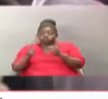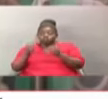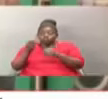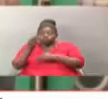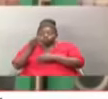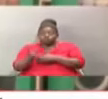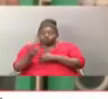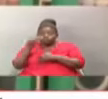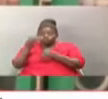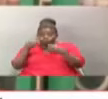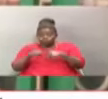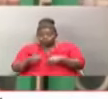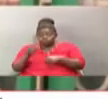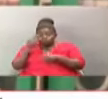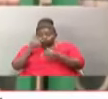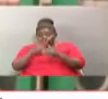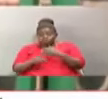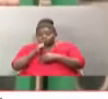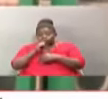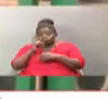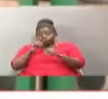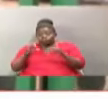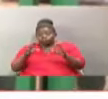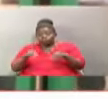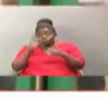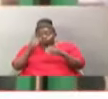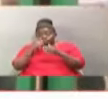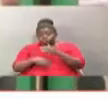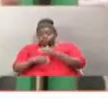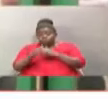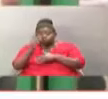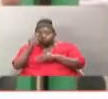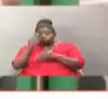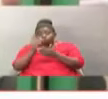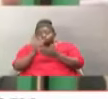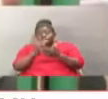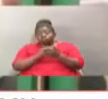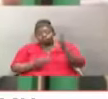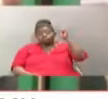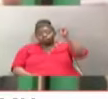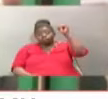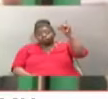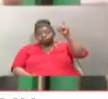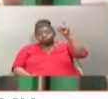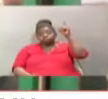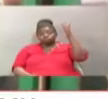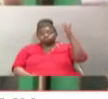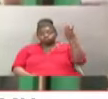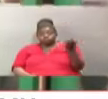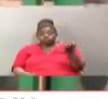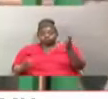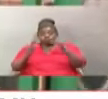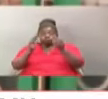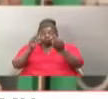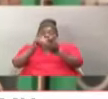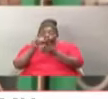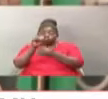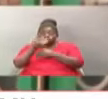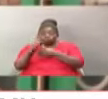byabalagira okubeera nga bawaayo omusolo gwa Mungu kubanga Allah subhanahu wa ta'ala ali tayali okubakuumira emmaali